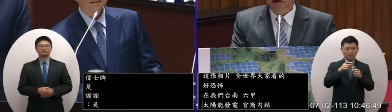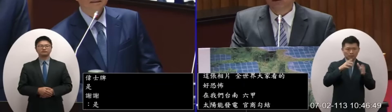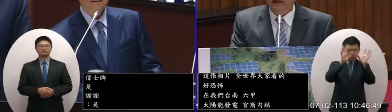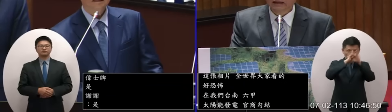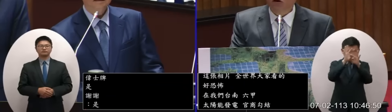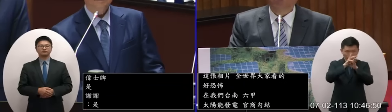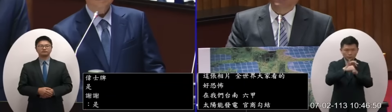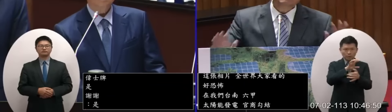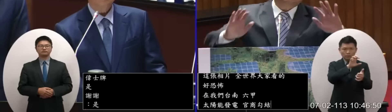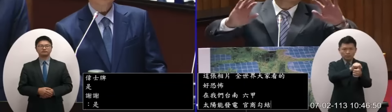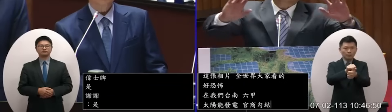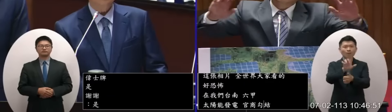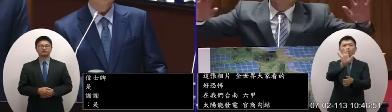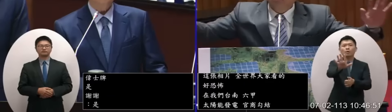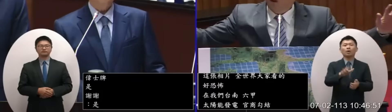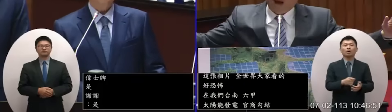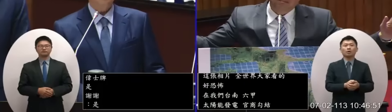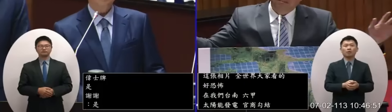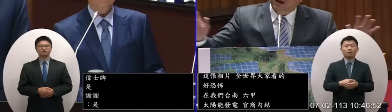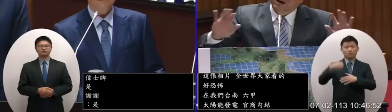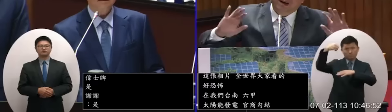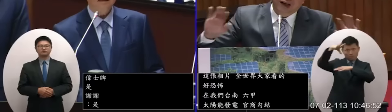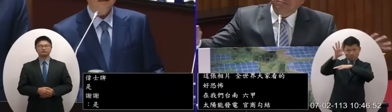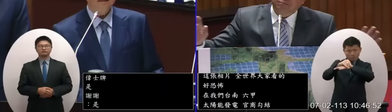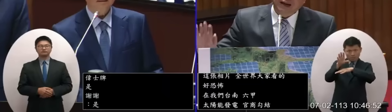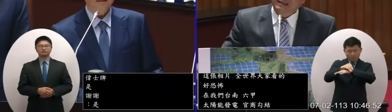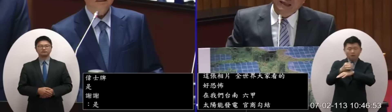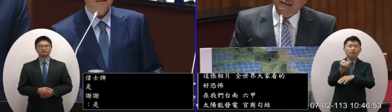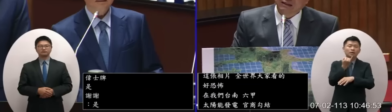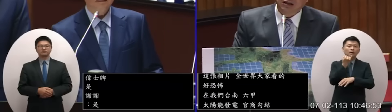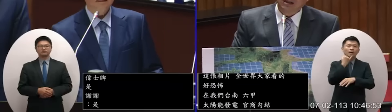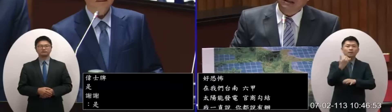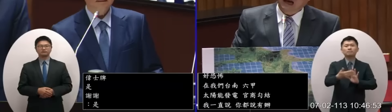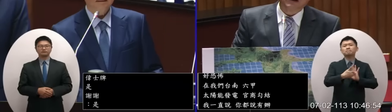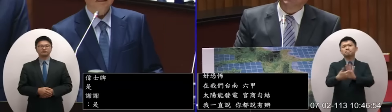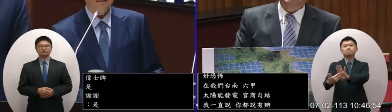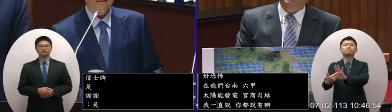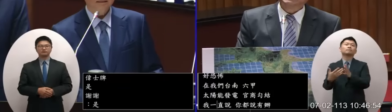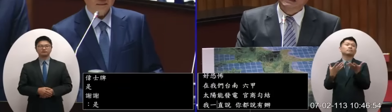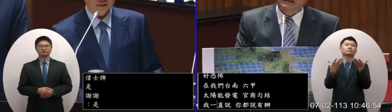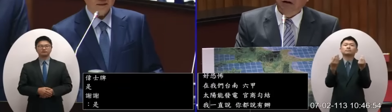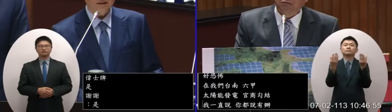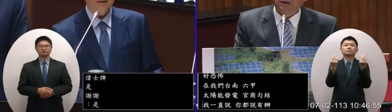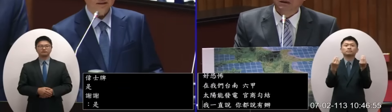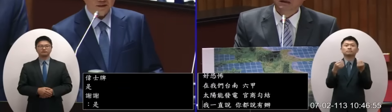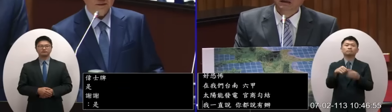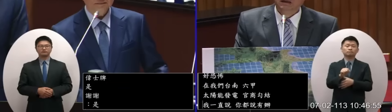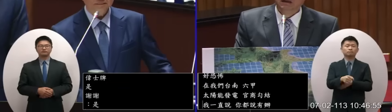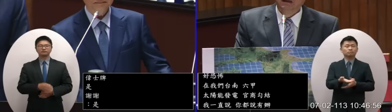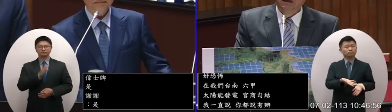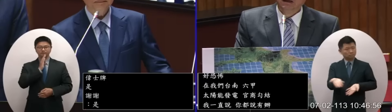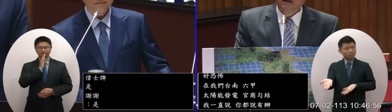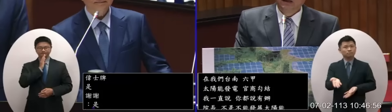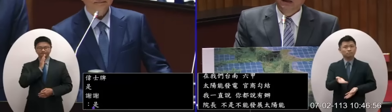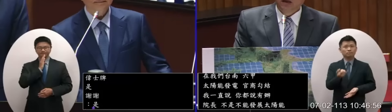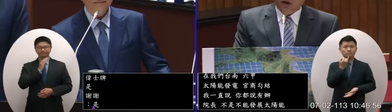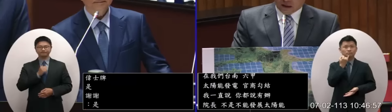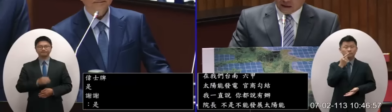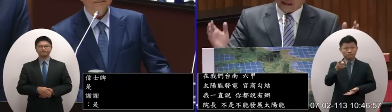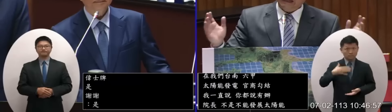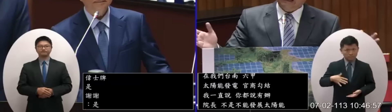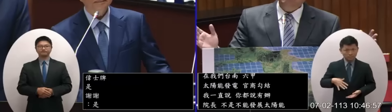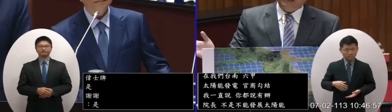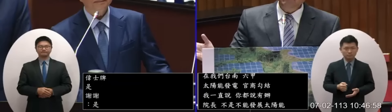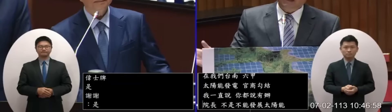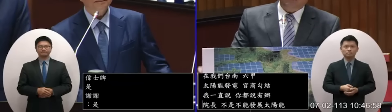發電太陽，阮南部人無人排斥太陽能發電，你聽好無？ 是。 台